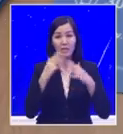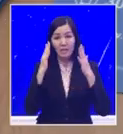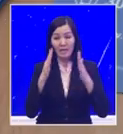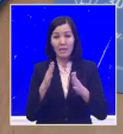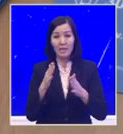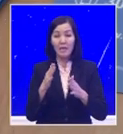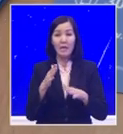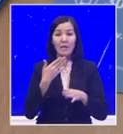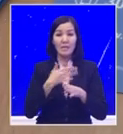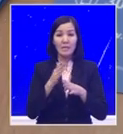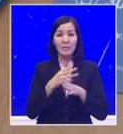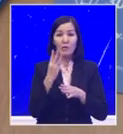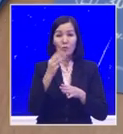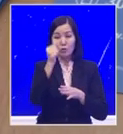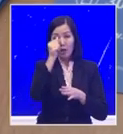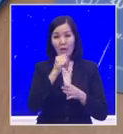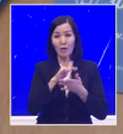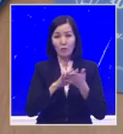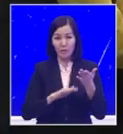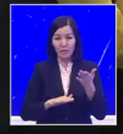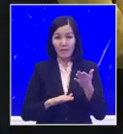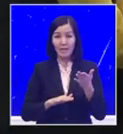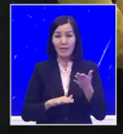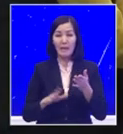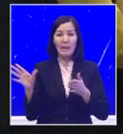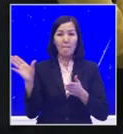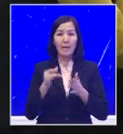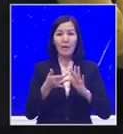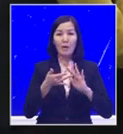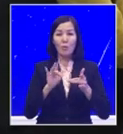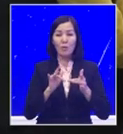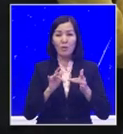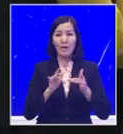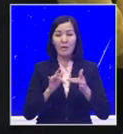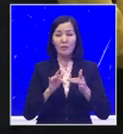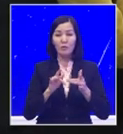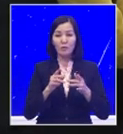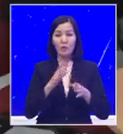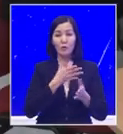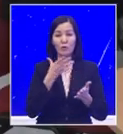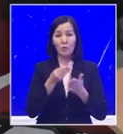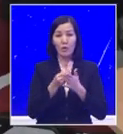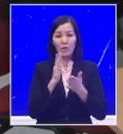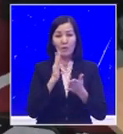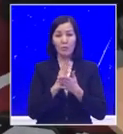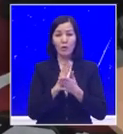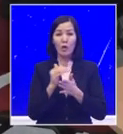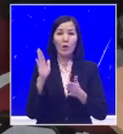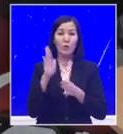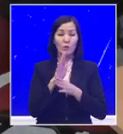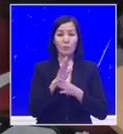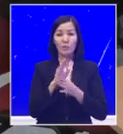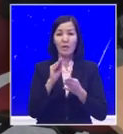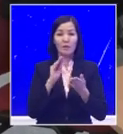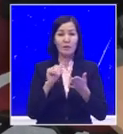өтеу мерзімі 3 айға ұзартылады. Барлығы автоматты түрде онлайн жүргізіледі. Сондай-ақ тұтынушыдан қосымша құжаттар талап